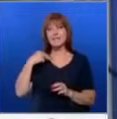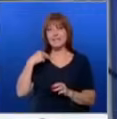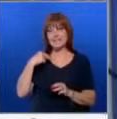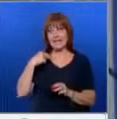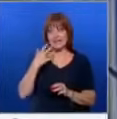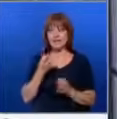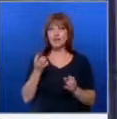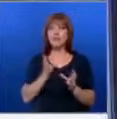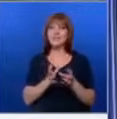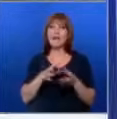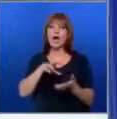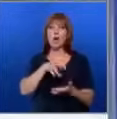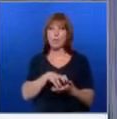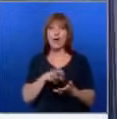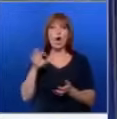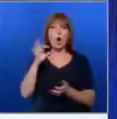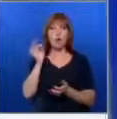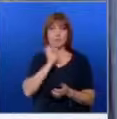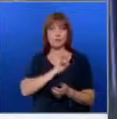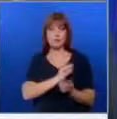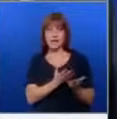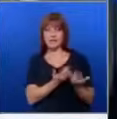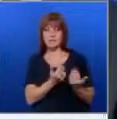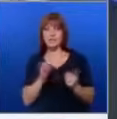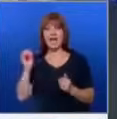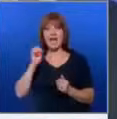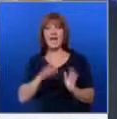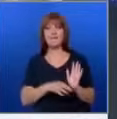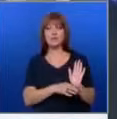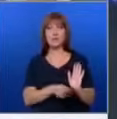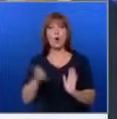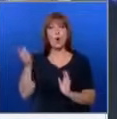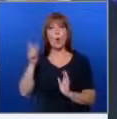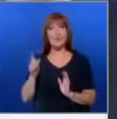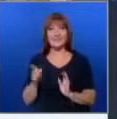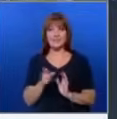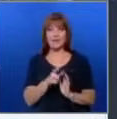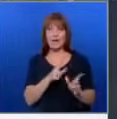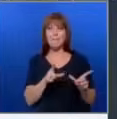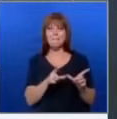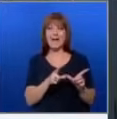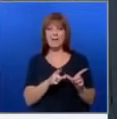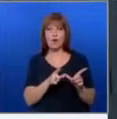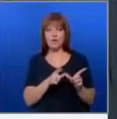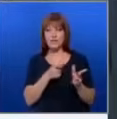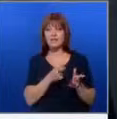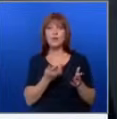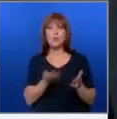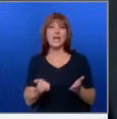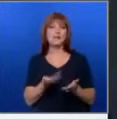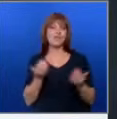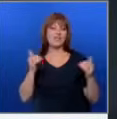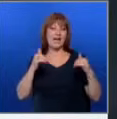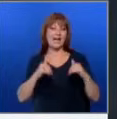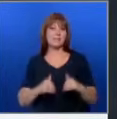група. Орбан обаче успя да привлече евродепутати от италианския премиер Джорджа Мелони, която беше начело на разпадналата се вече